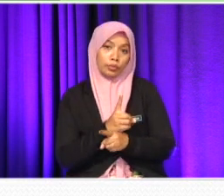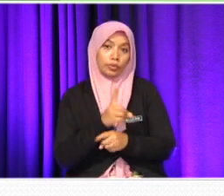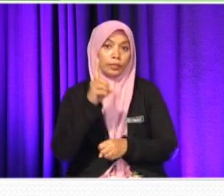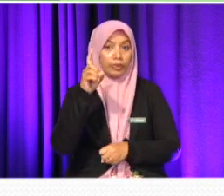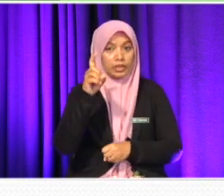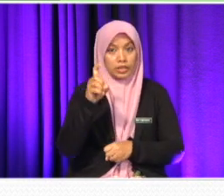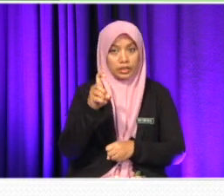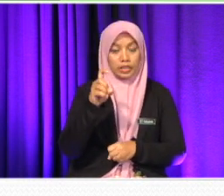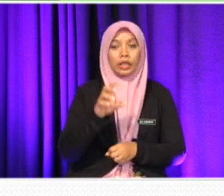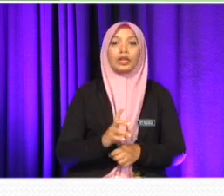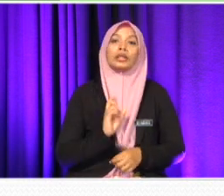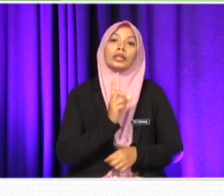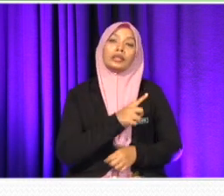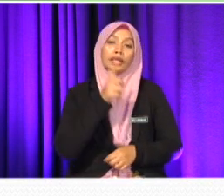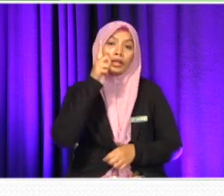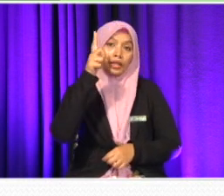kemudian